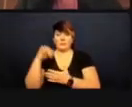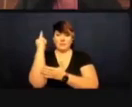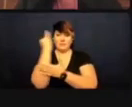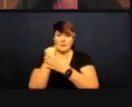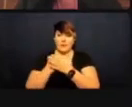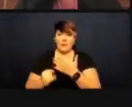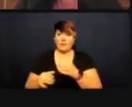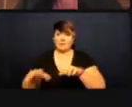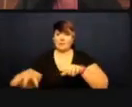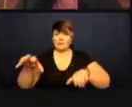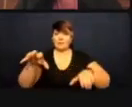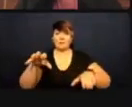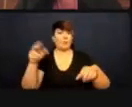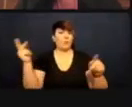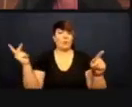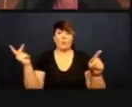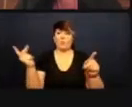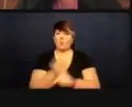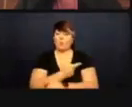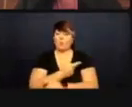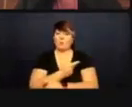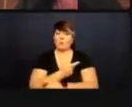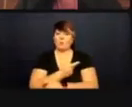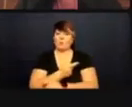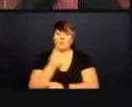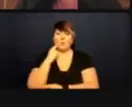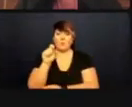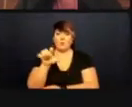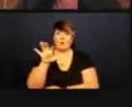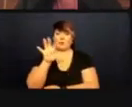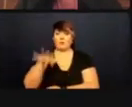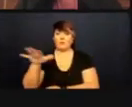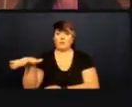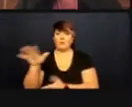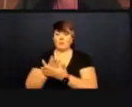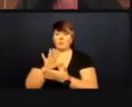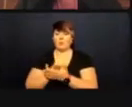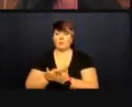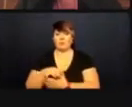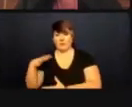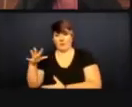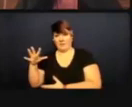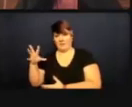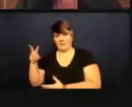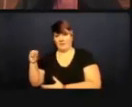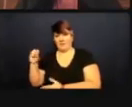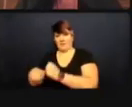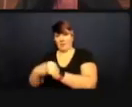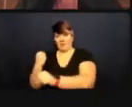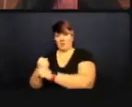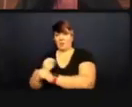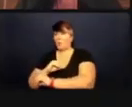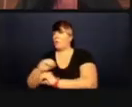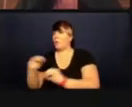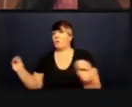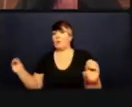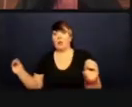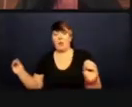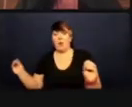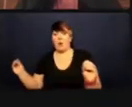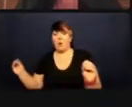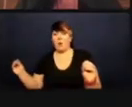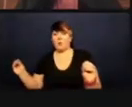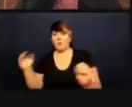Mpangilio jengo hili ni mmoja wapo ya mpangilio mibaya za miaka